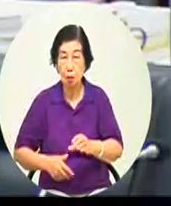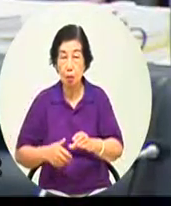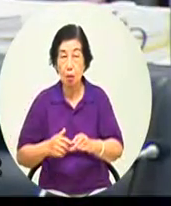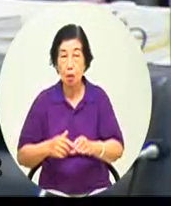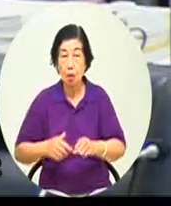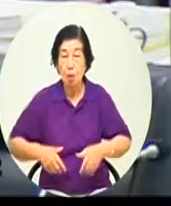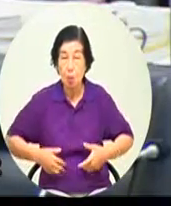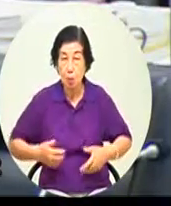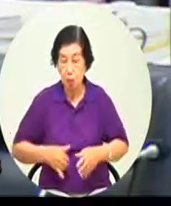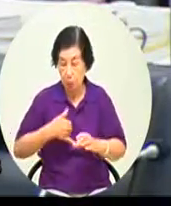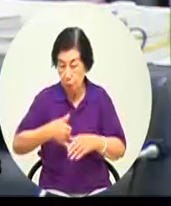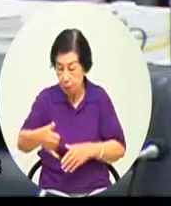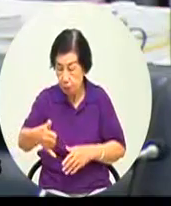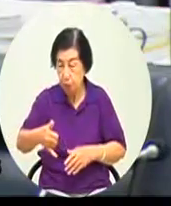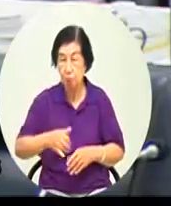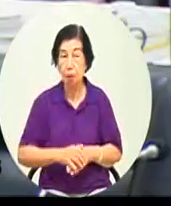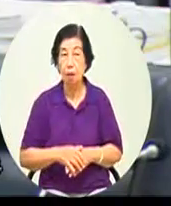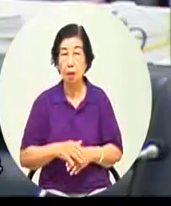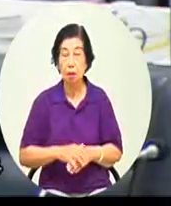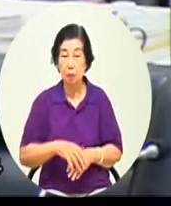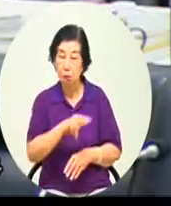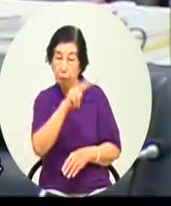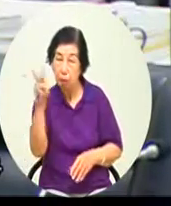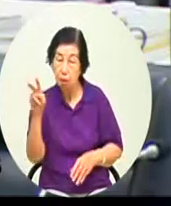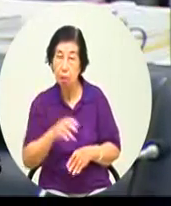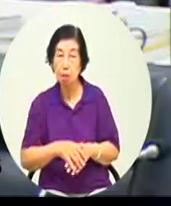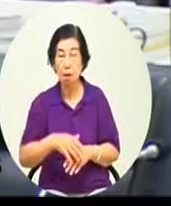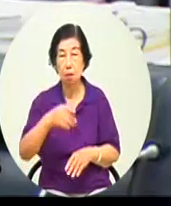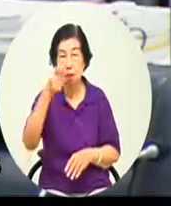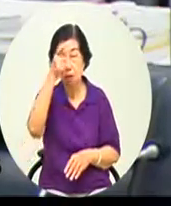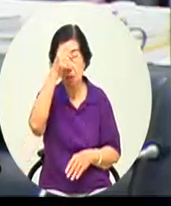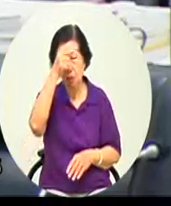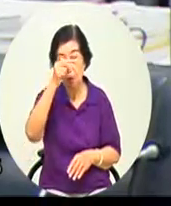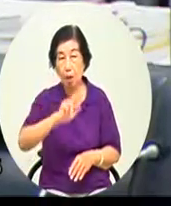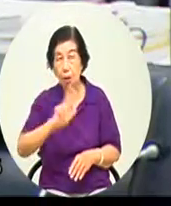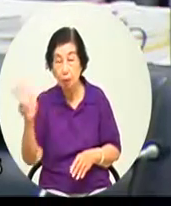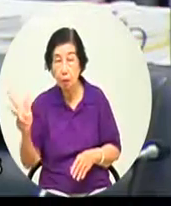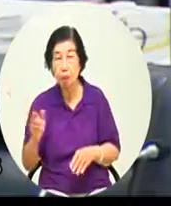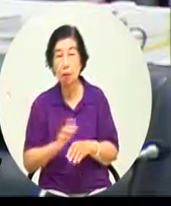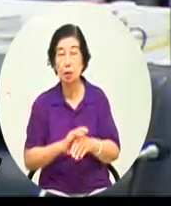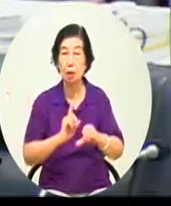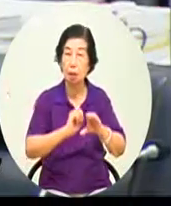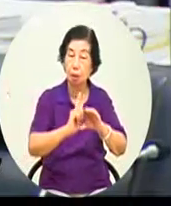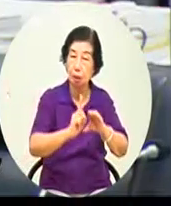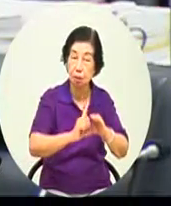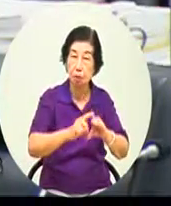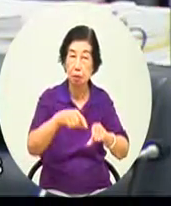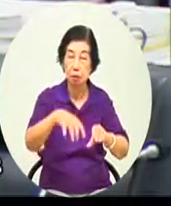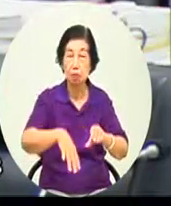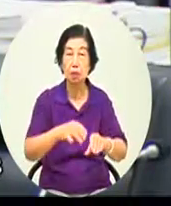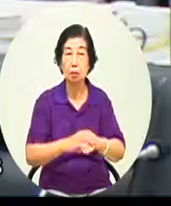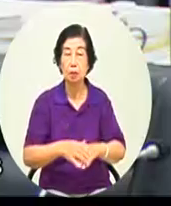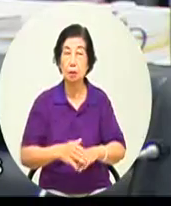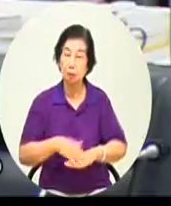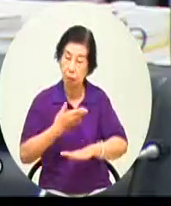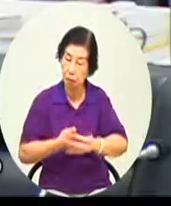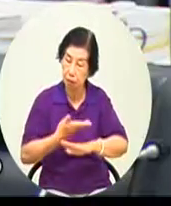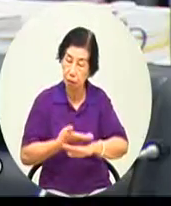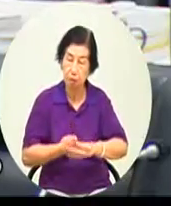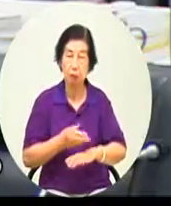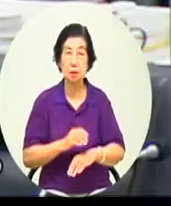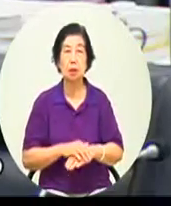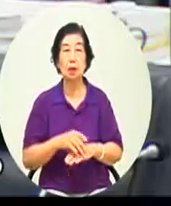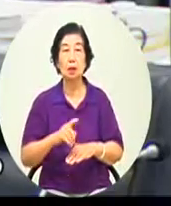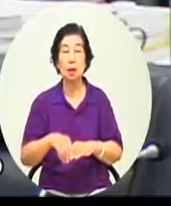放心一点。至少这个在政府的把关上啊，他必须要有良民证，在我们警察局这个部分没有任何的犯罪记